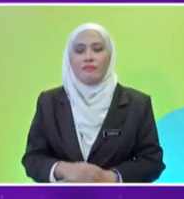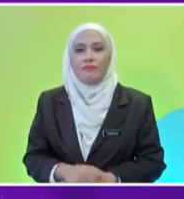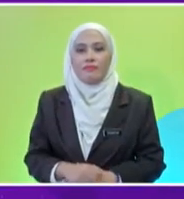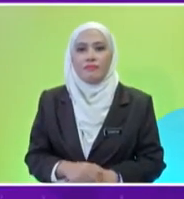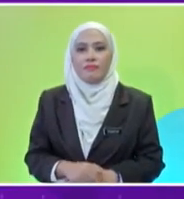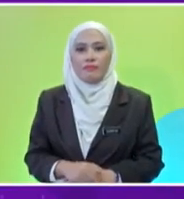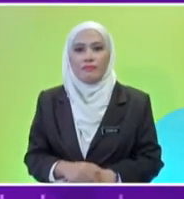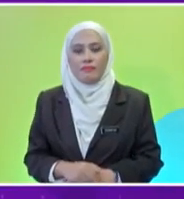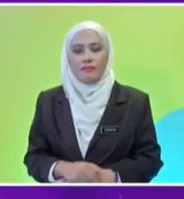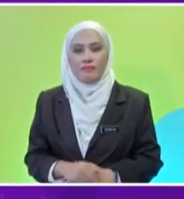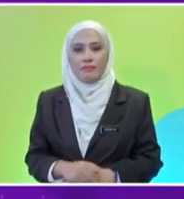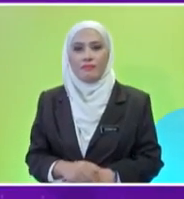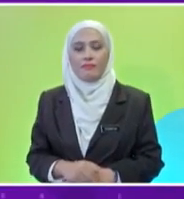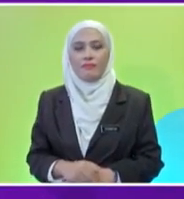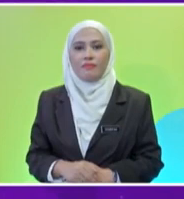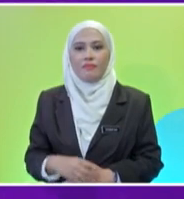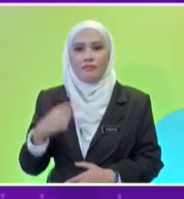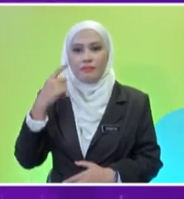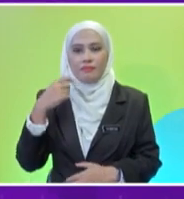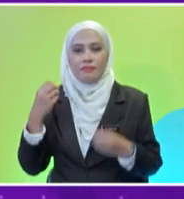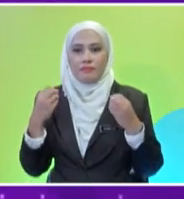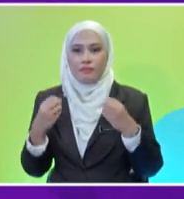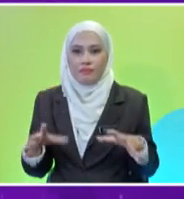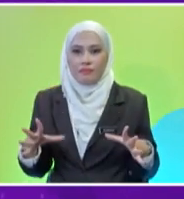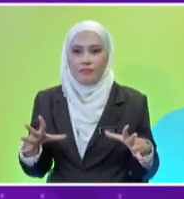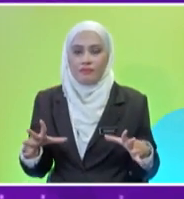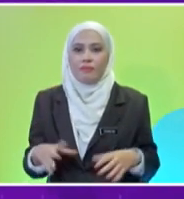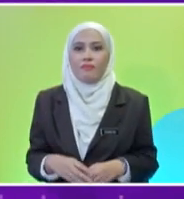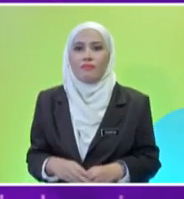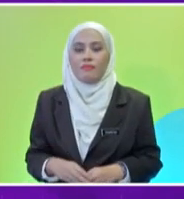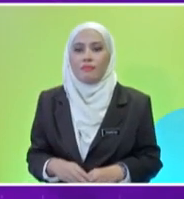menulis eee Siapa dah siap cepat cepat